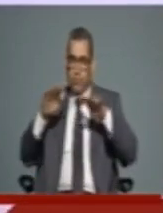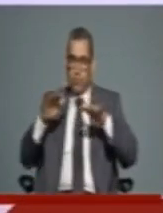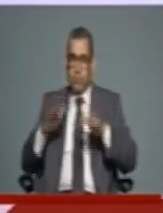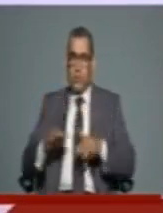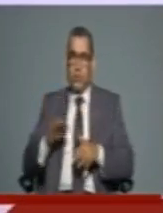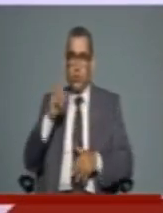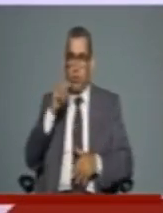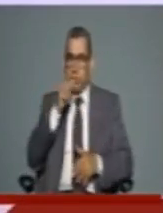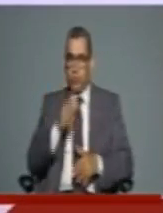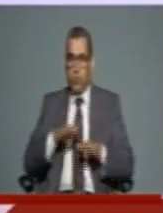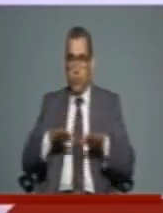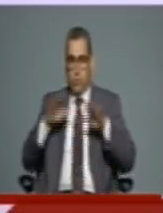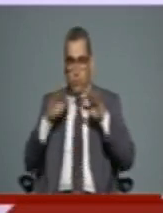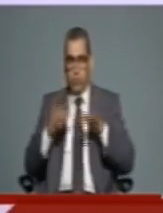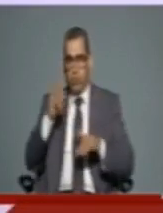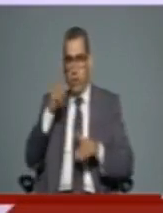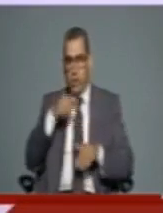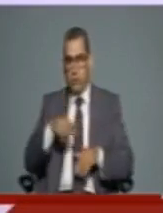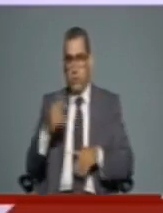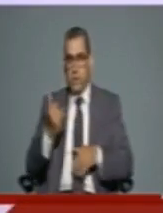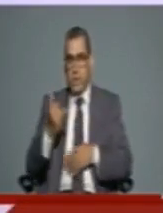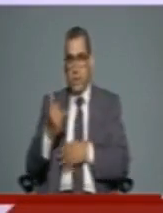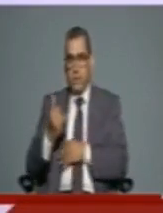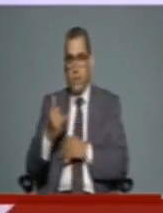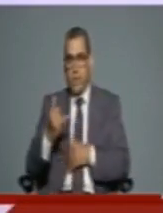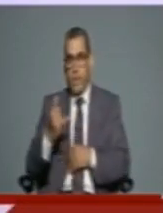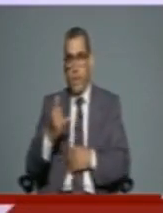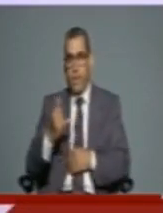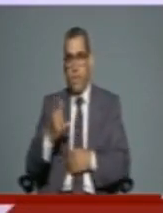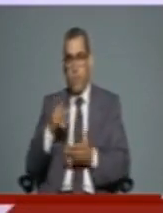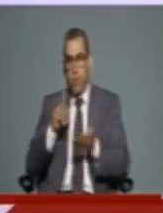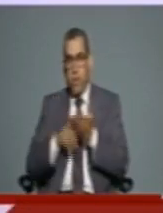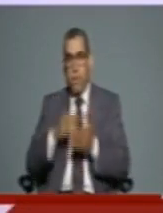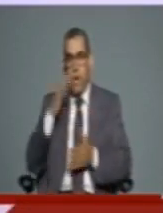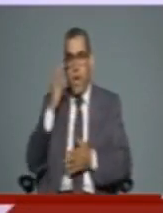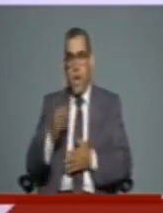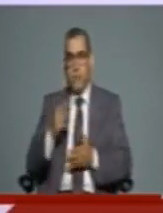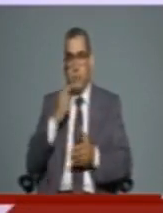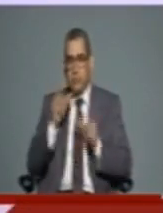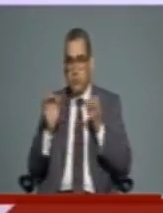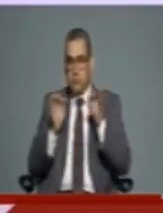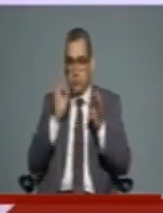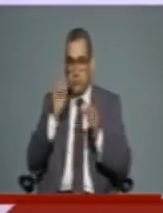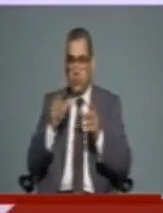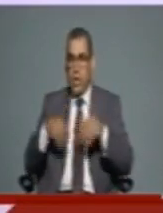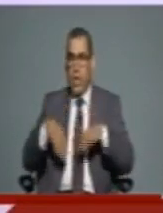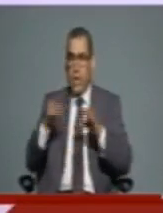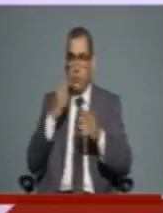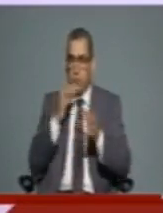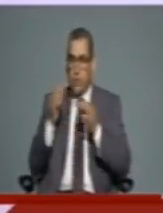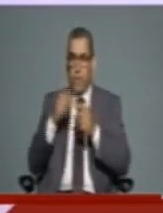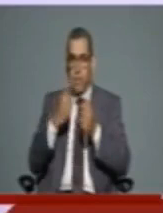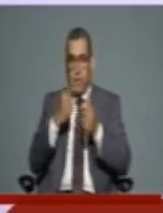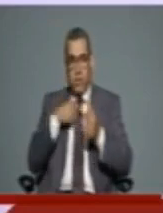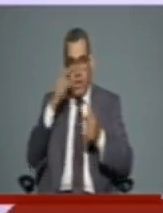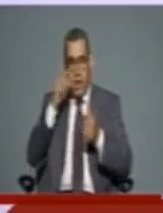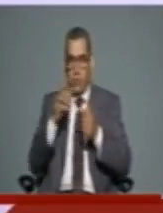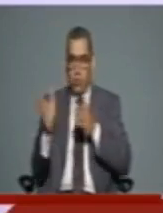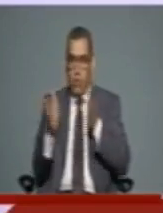من هذه الظاهره اللي هي فيها جزء نستطيع ان نتحكم فيه وجزء غير قادرين للتحكم فيه. بس